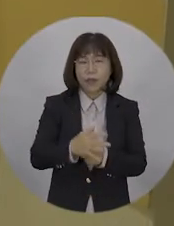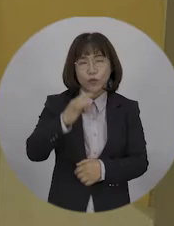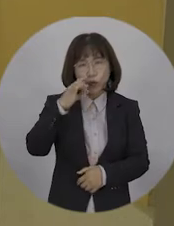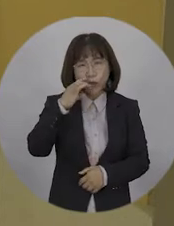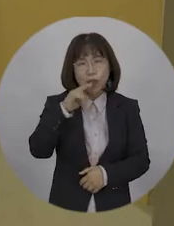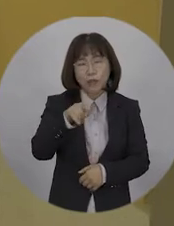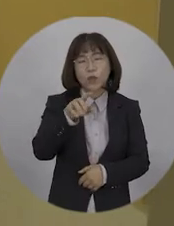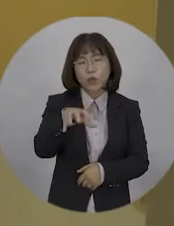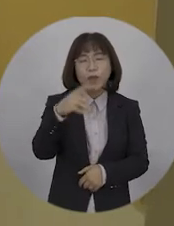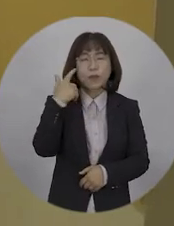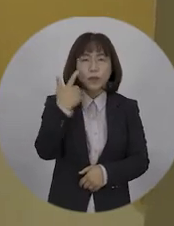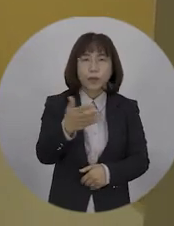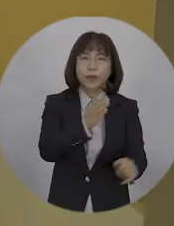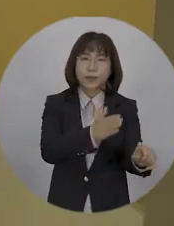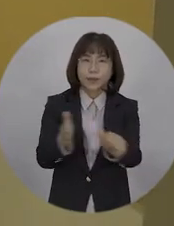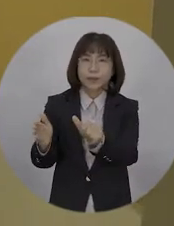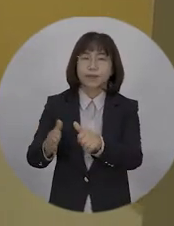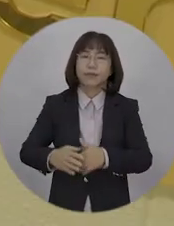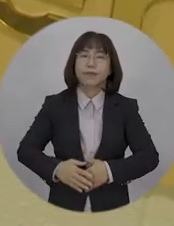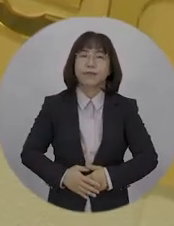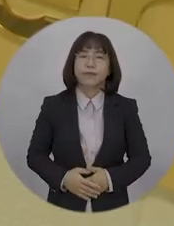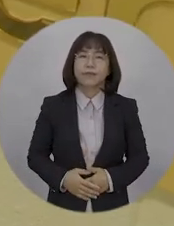강서구 영상미디어센터로 문의하면 됩니다.